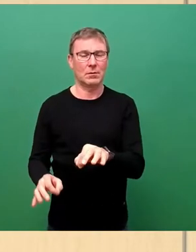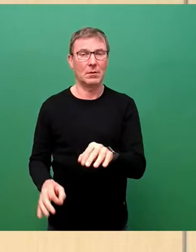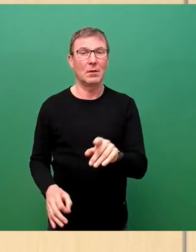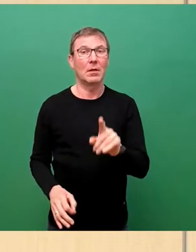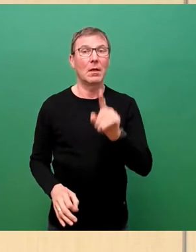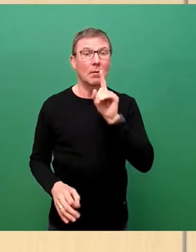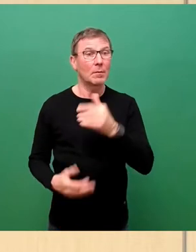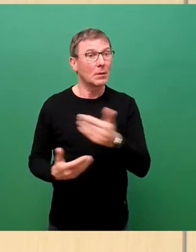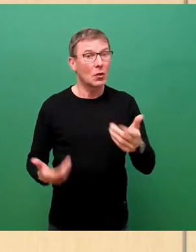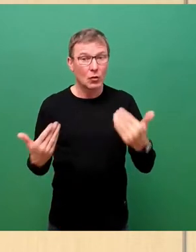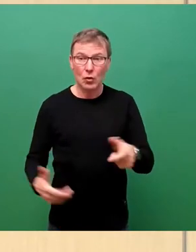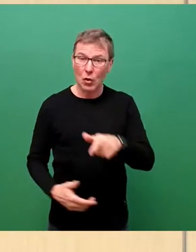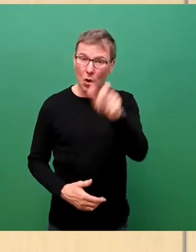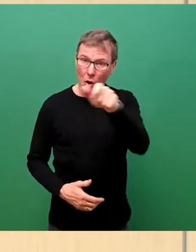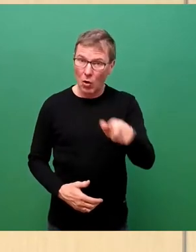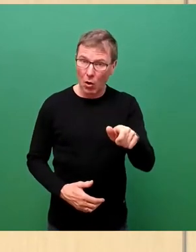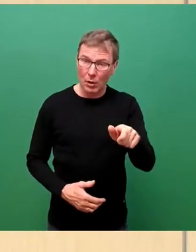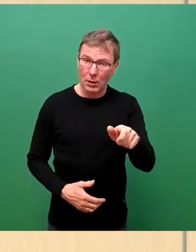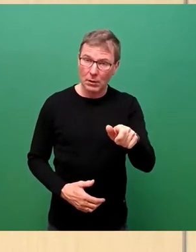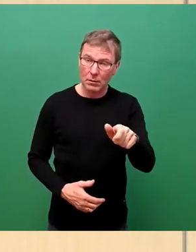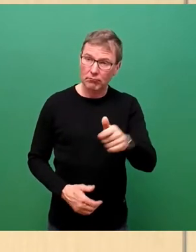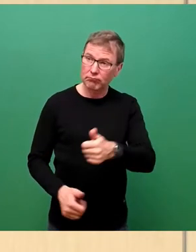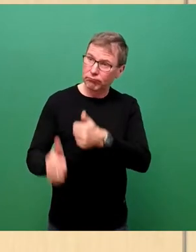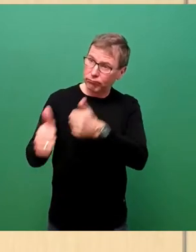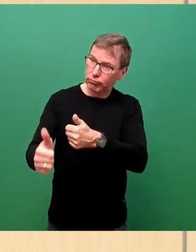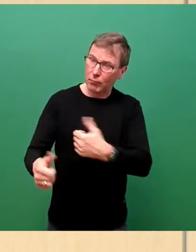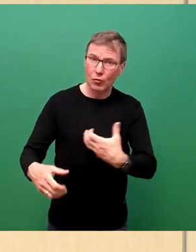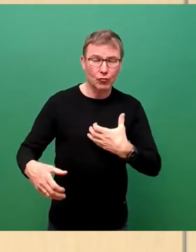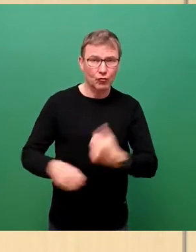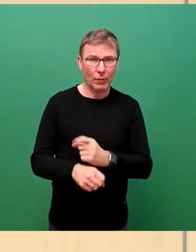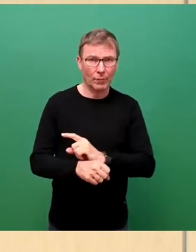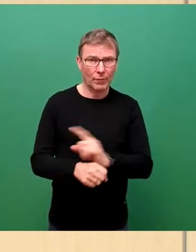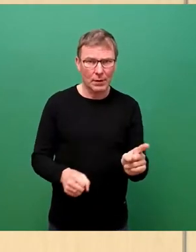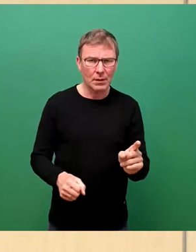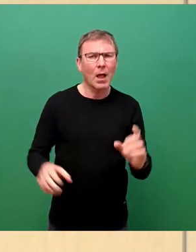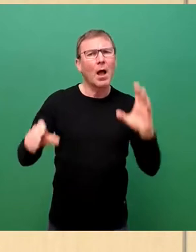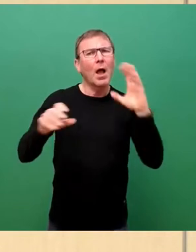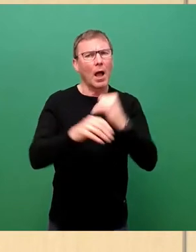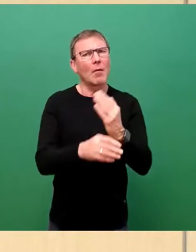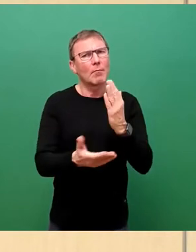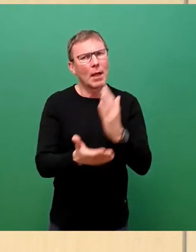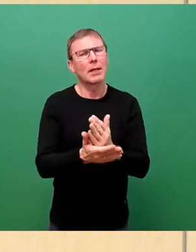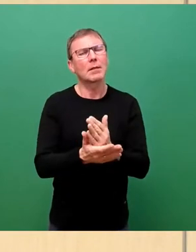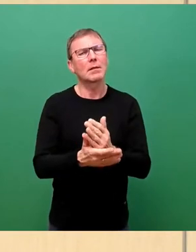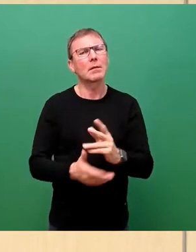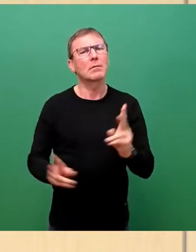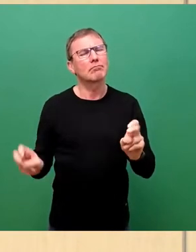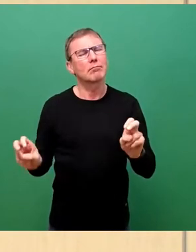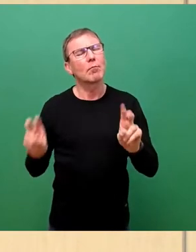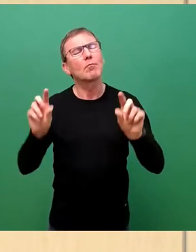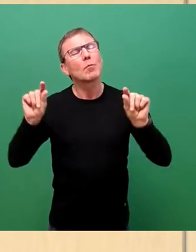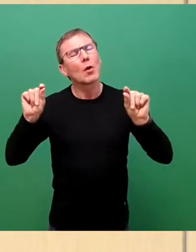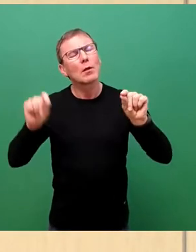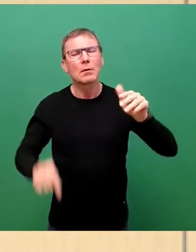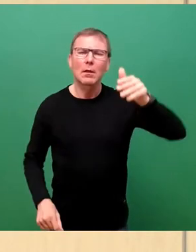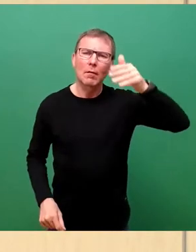solchen Leuten Paroli zu bieten, und das ist am Ende die Fähigkeit,